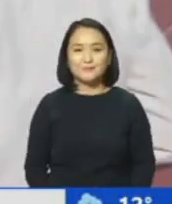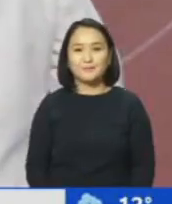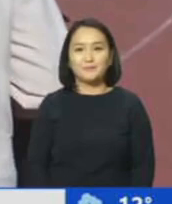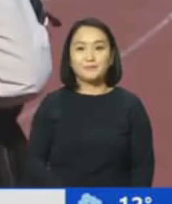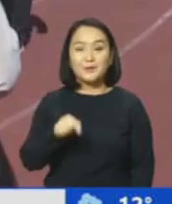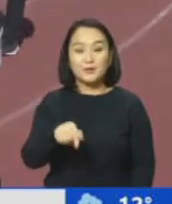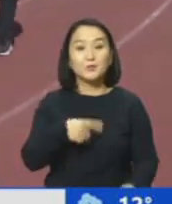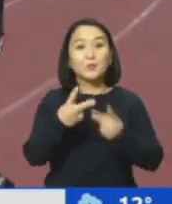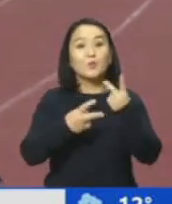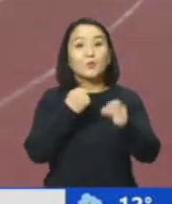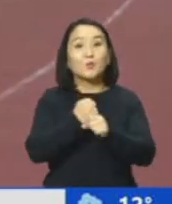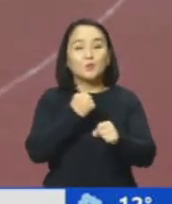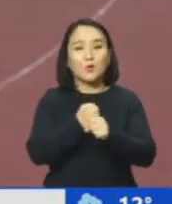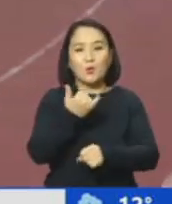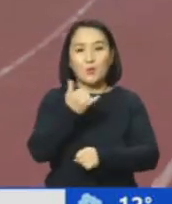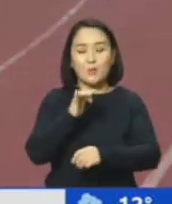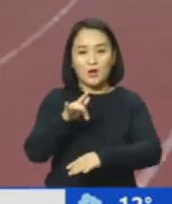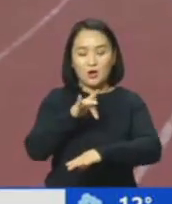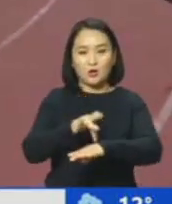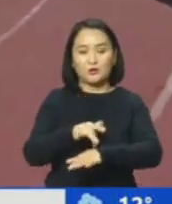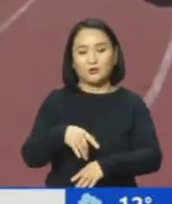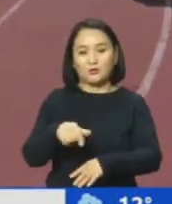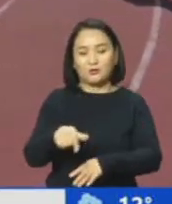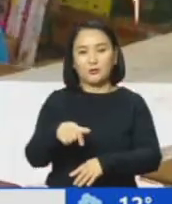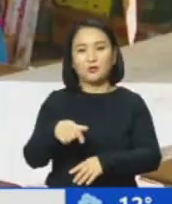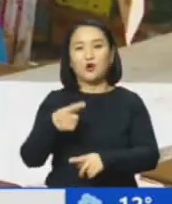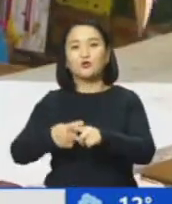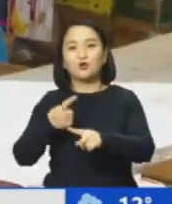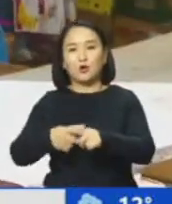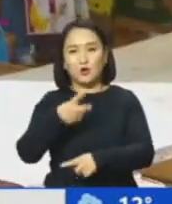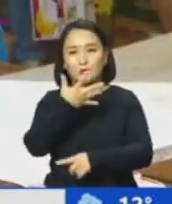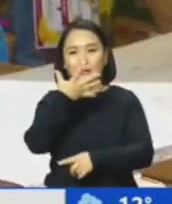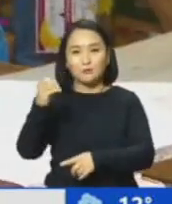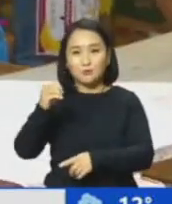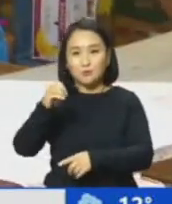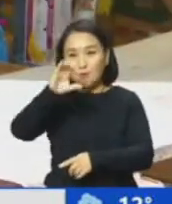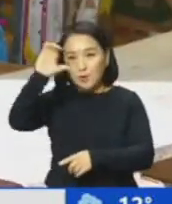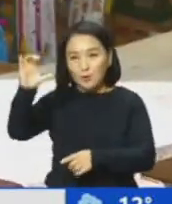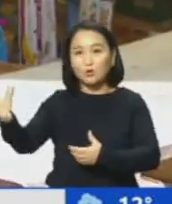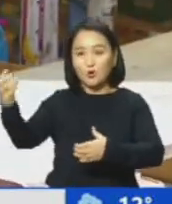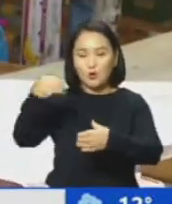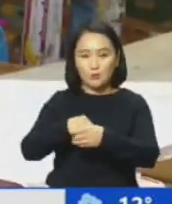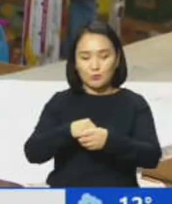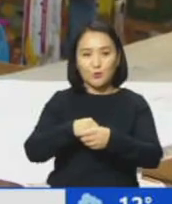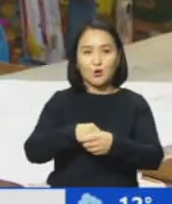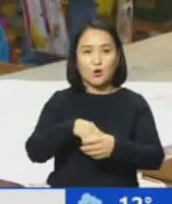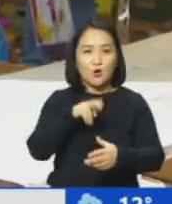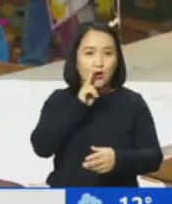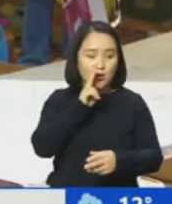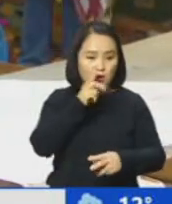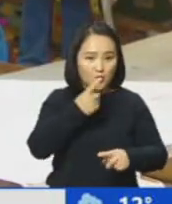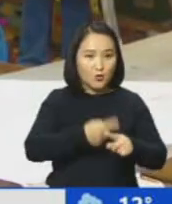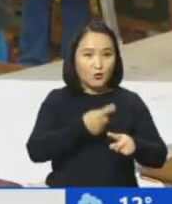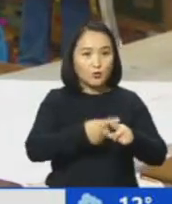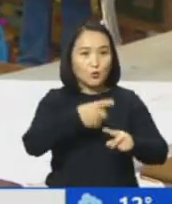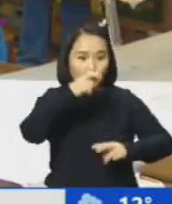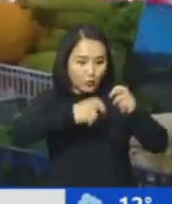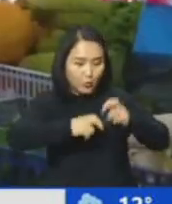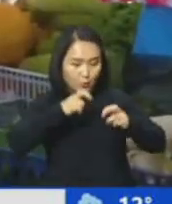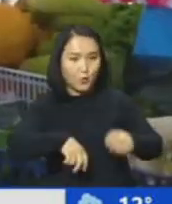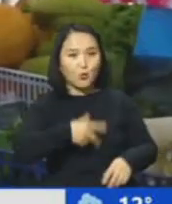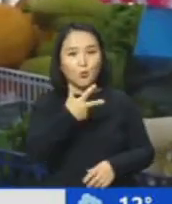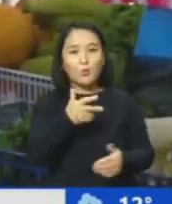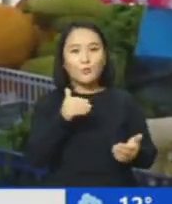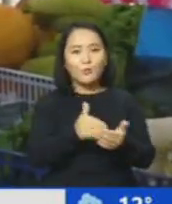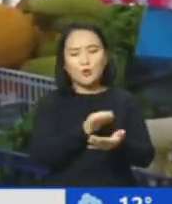Энэхүү арга хэмжээнд нийслэл орон нутгийн 500 гаруй аж ахуй нэгж оролцож байгаа бөгөөд хүнс, газар тариалан, хөнгөн болон жижиг дунд үйлдвэрлэлийн эрхлэгчдийн 3000 орчим